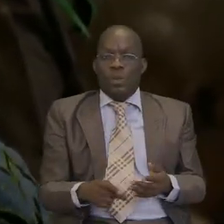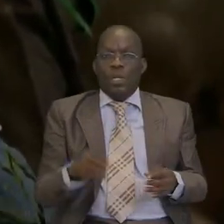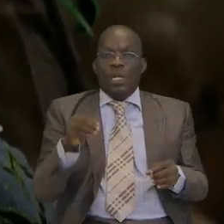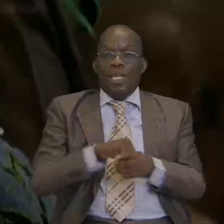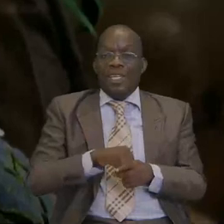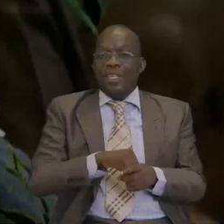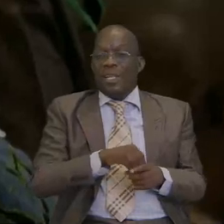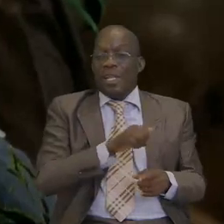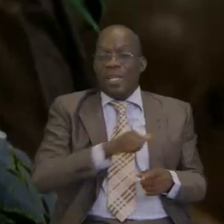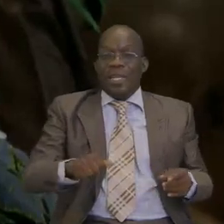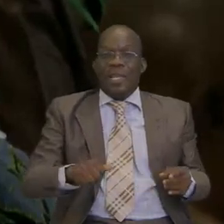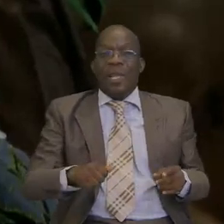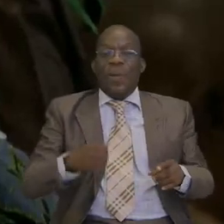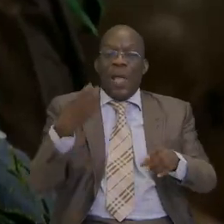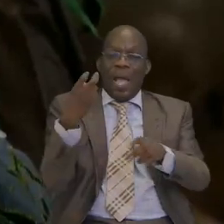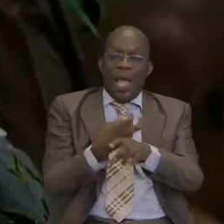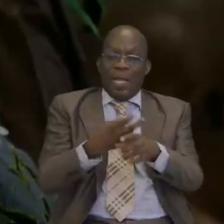dans une partie difficile de notre pays,